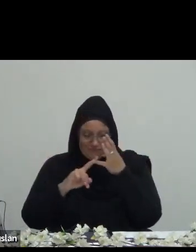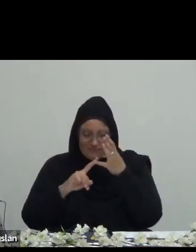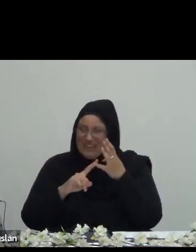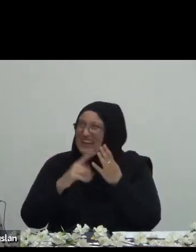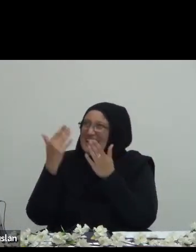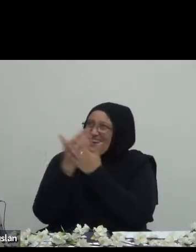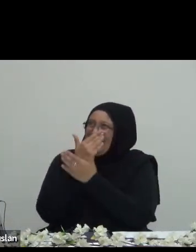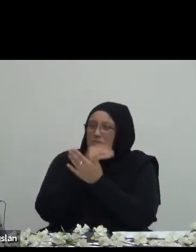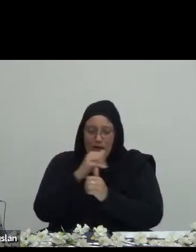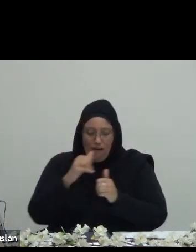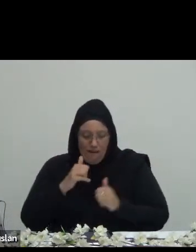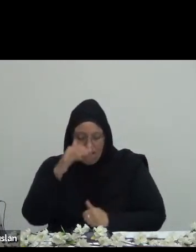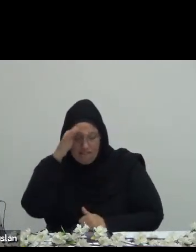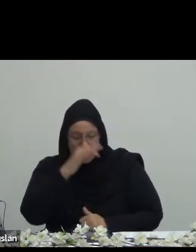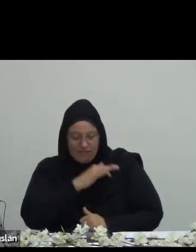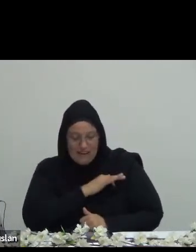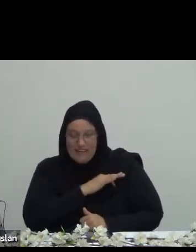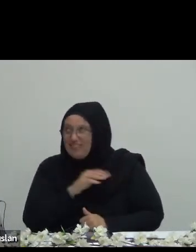الأسماء